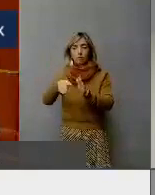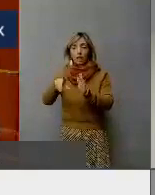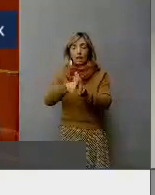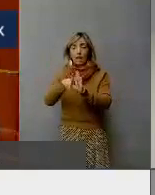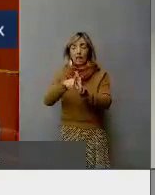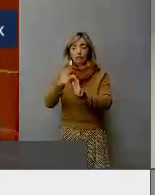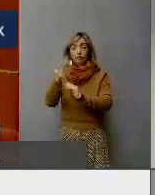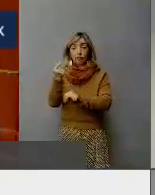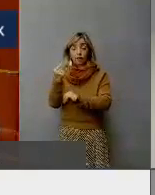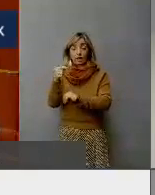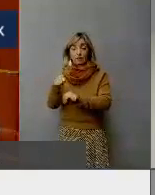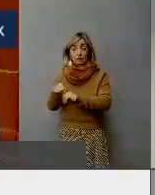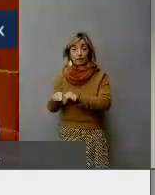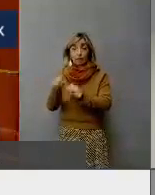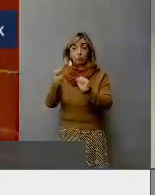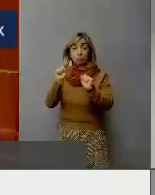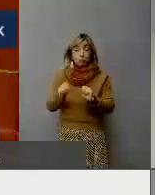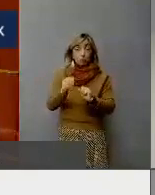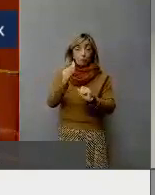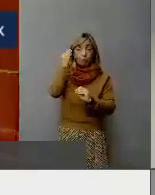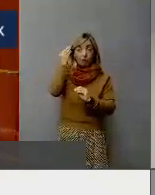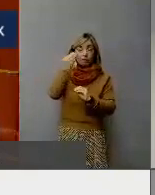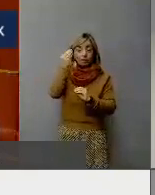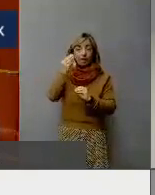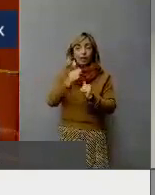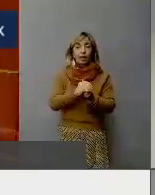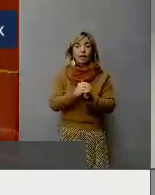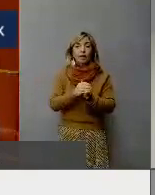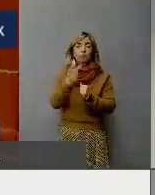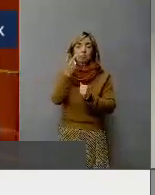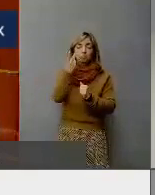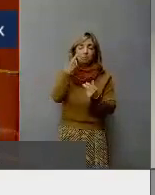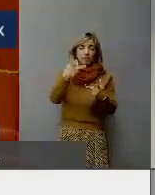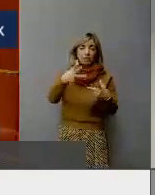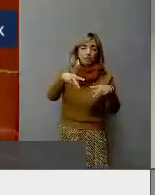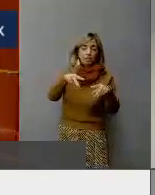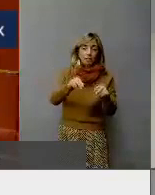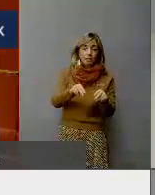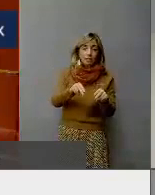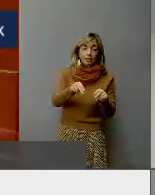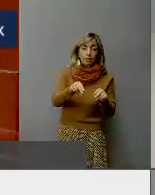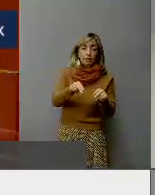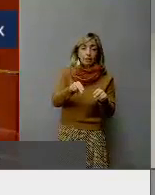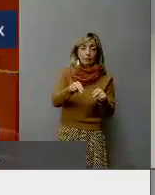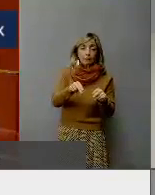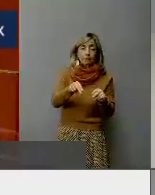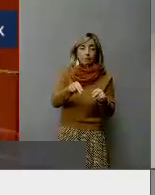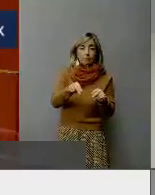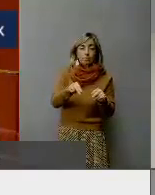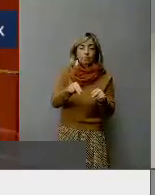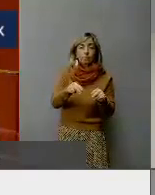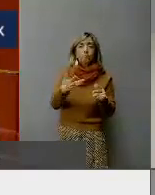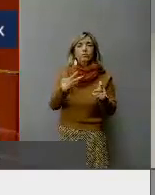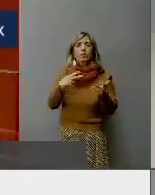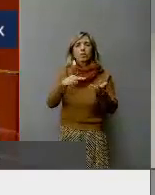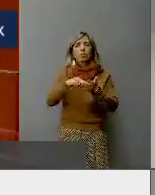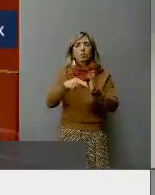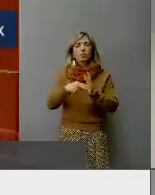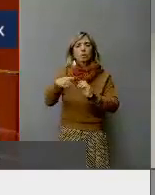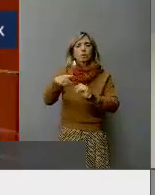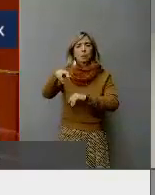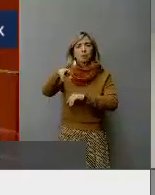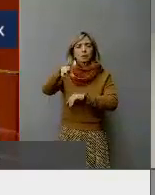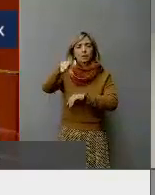possibile pensare comunque di rivedere e in qualche modo si pone anche il problema del pris somma se attraverso dei